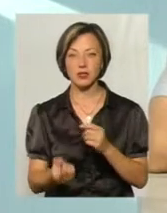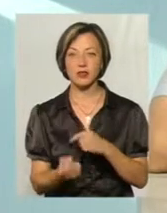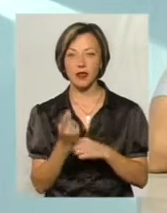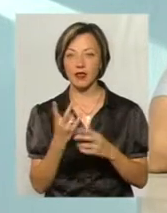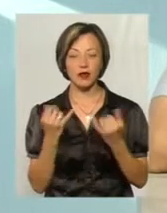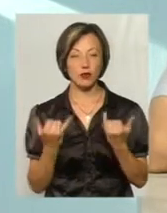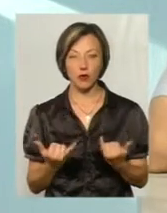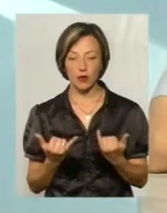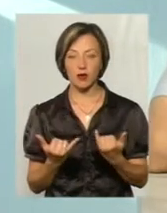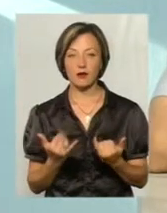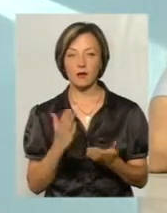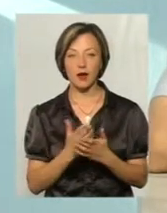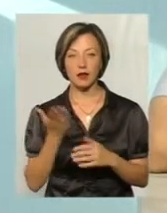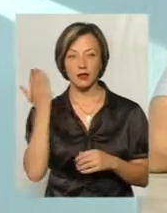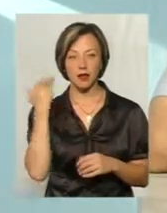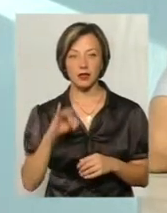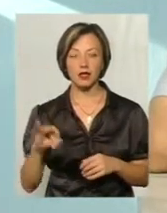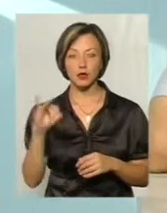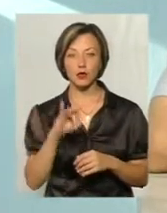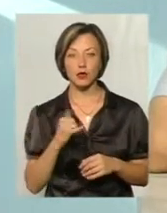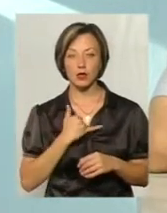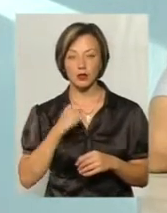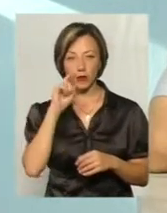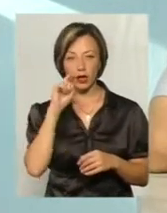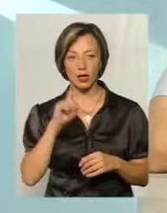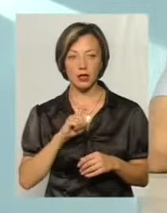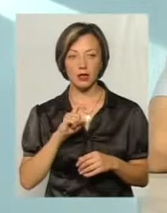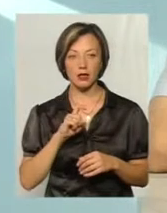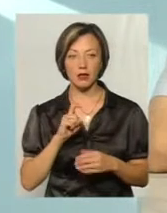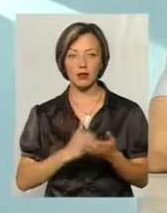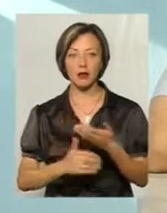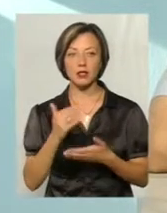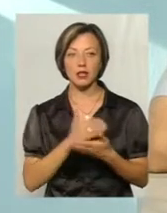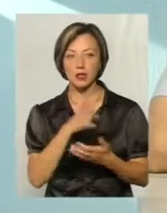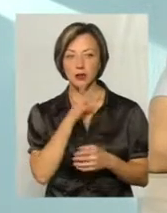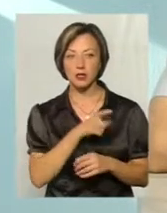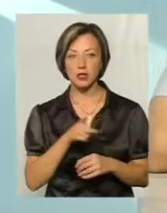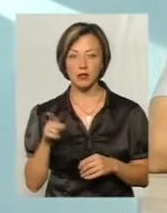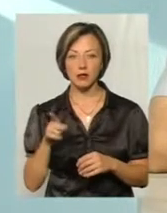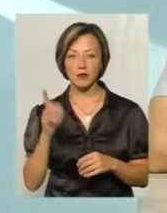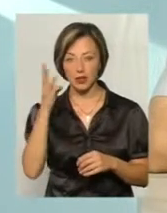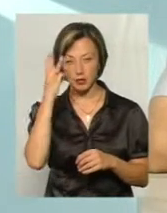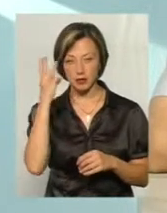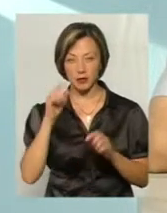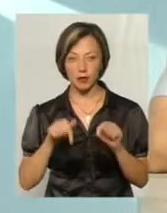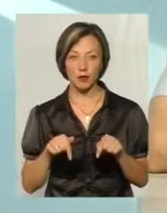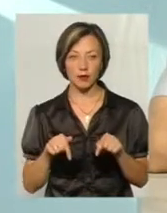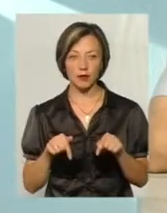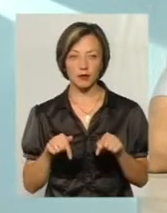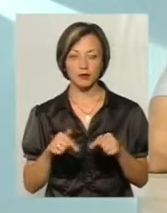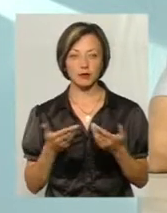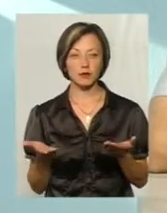з'явилась не сьогодні. Вона має дуже давню історію. У нас в Україні її останнім часом почали... В Хмельницькому,